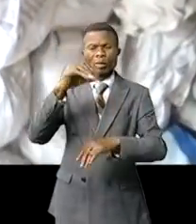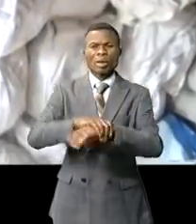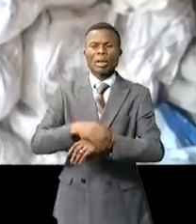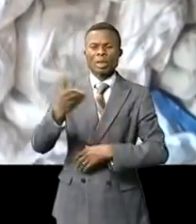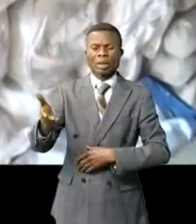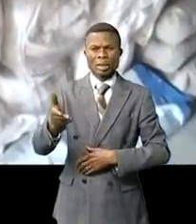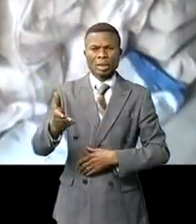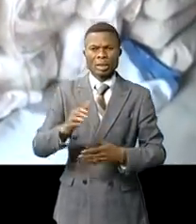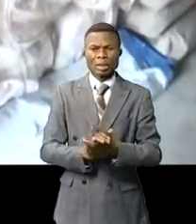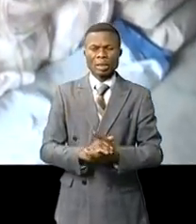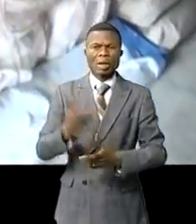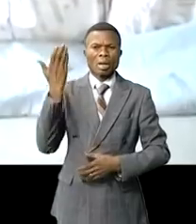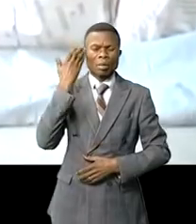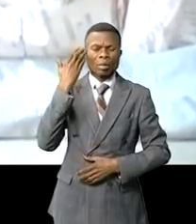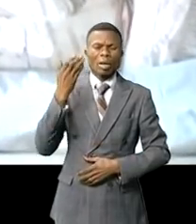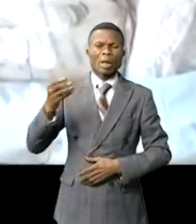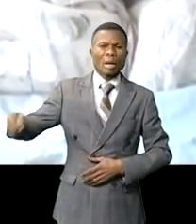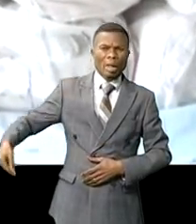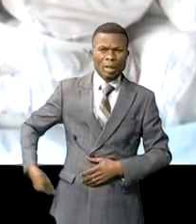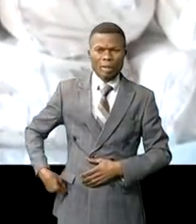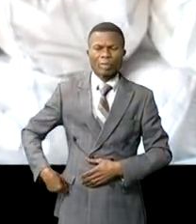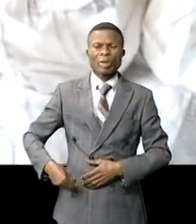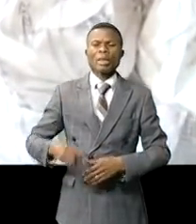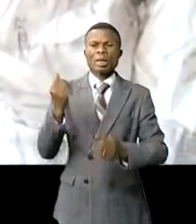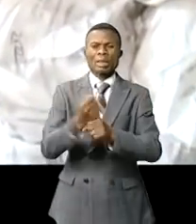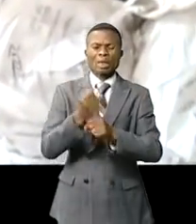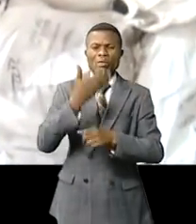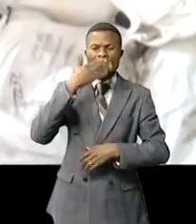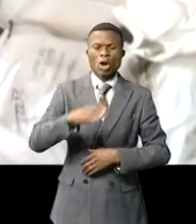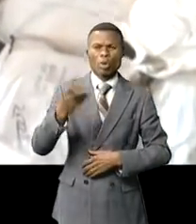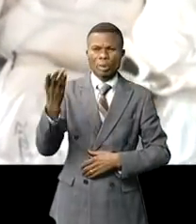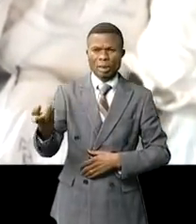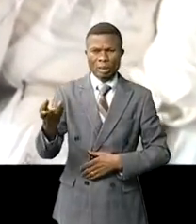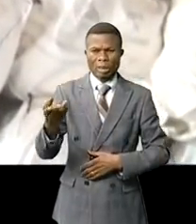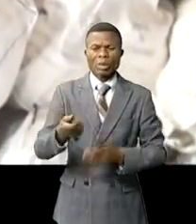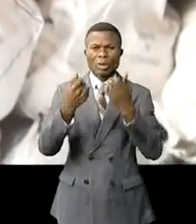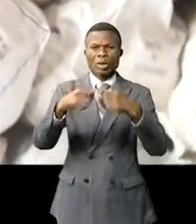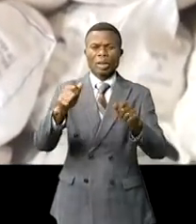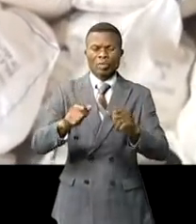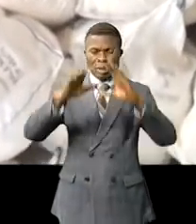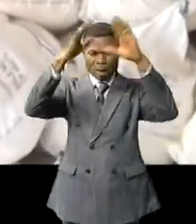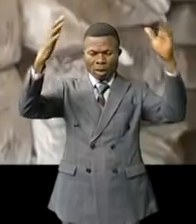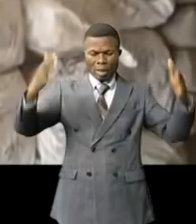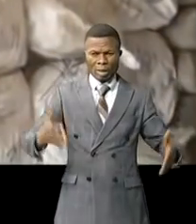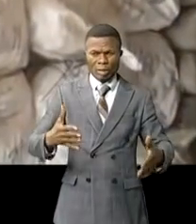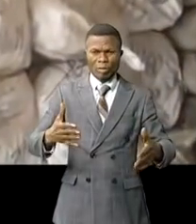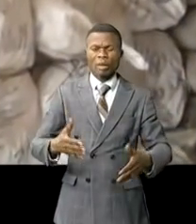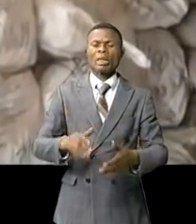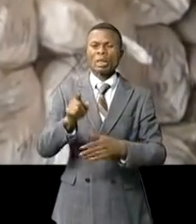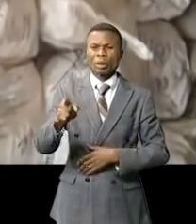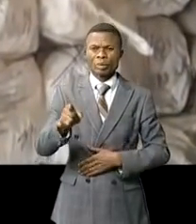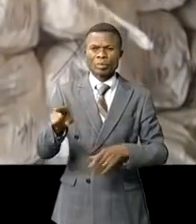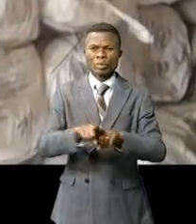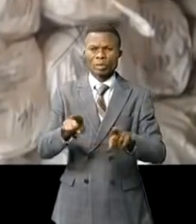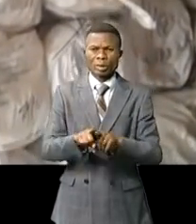il s'agit des infirmiers titulaires des deux zones de santé Lubunga et Kabondo qui vendaient les moustiquaires imprégnés d'insecticides